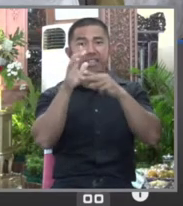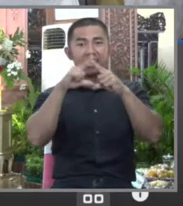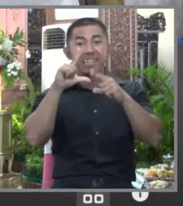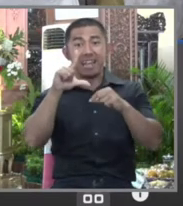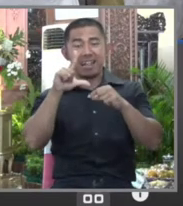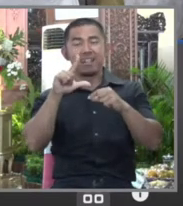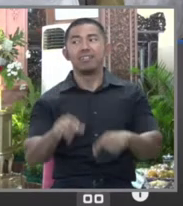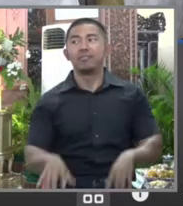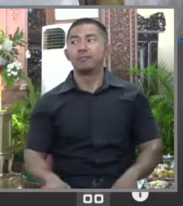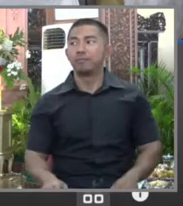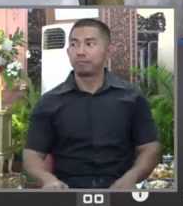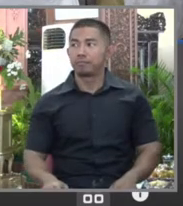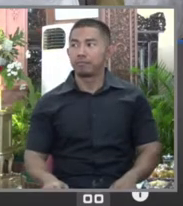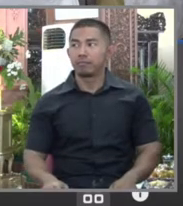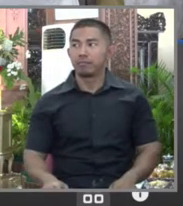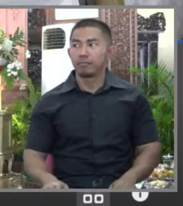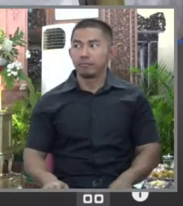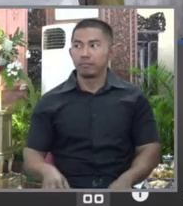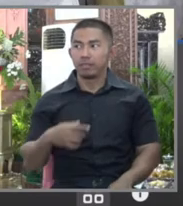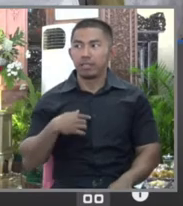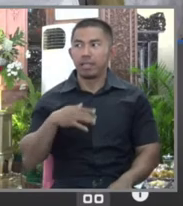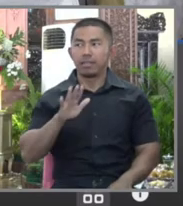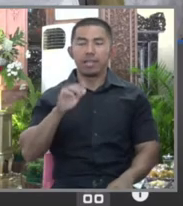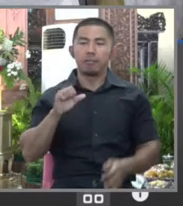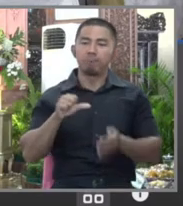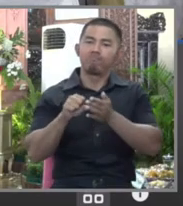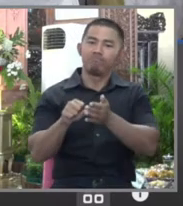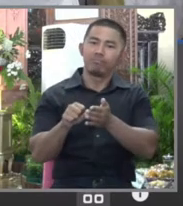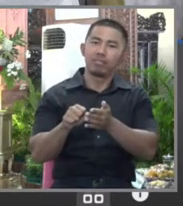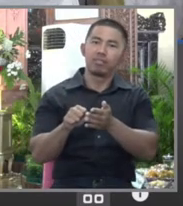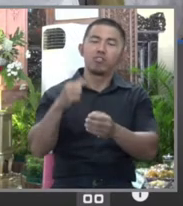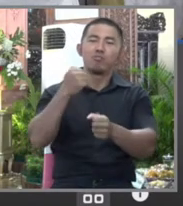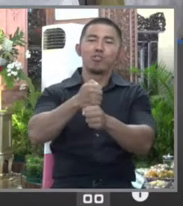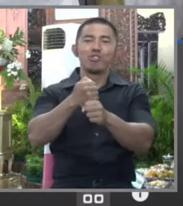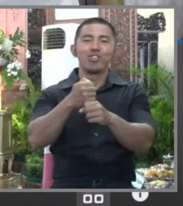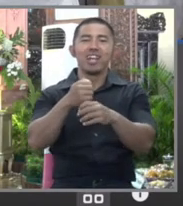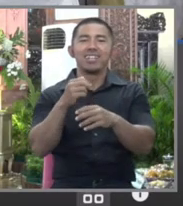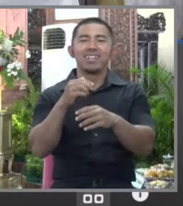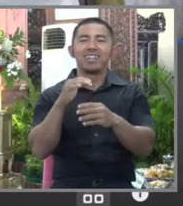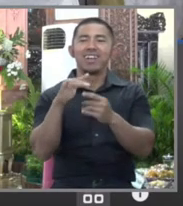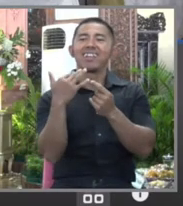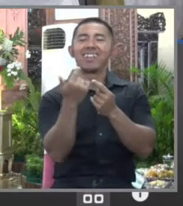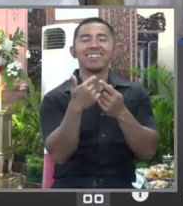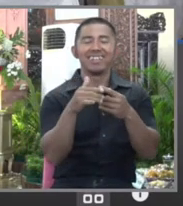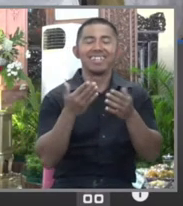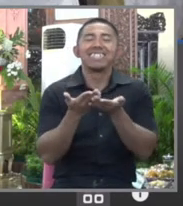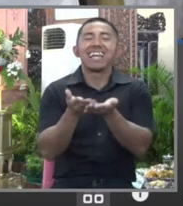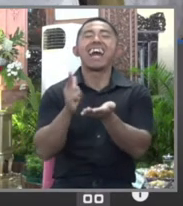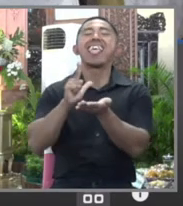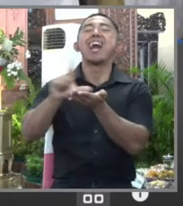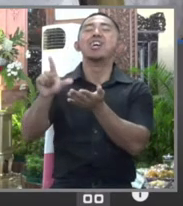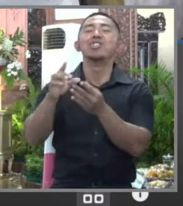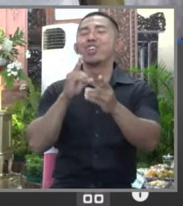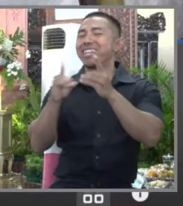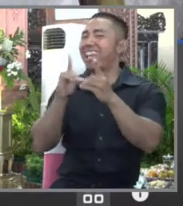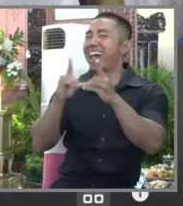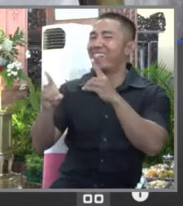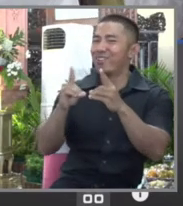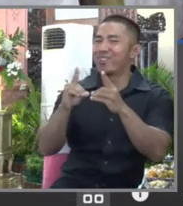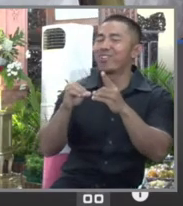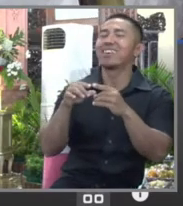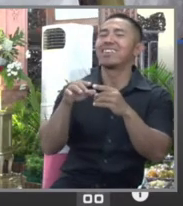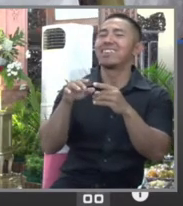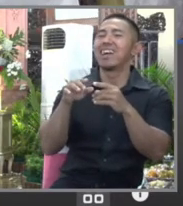memoderasi dialog pak gubernur dengan rakyatnya Oke lebih gayeng berlangsung dialog dengan